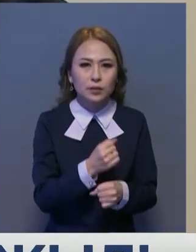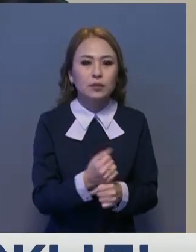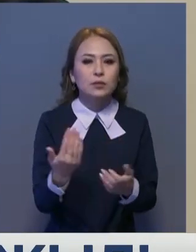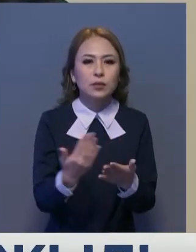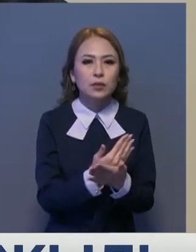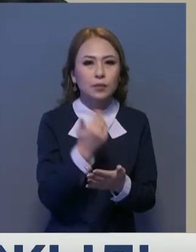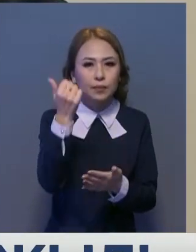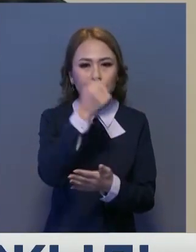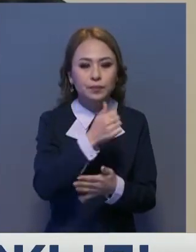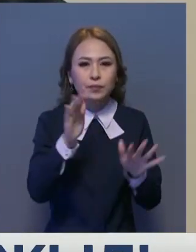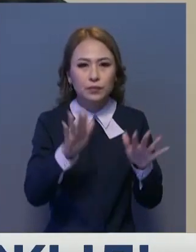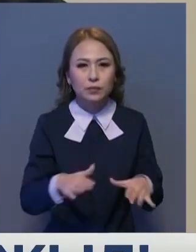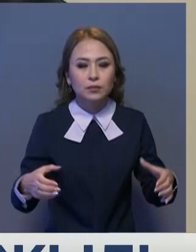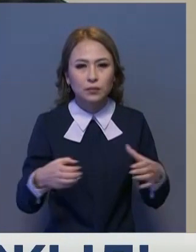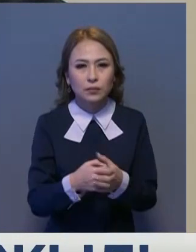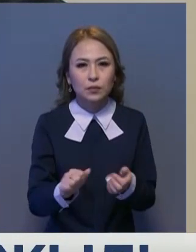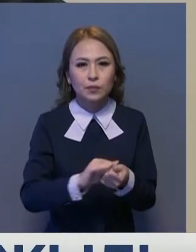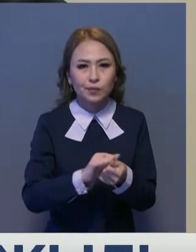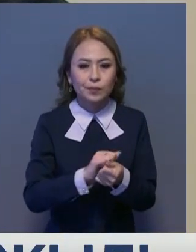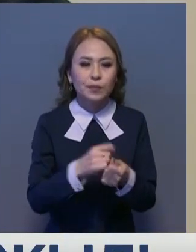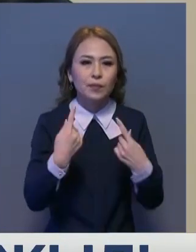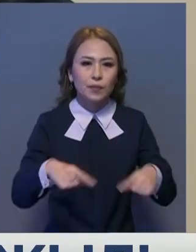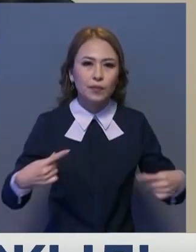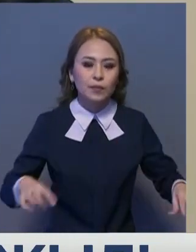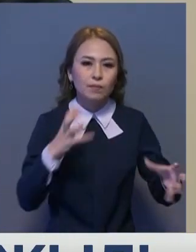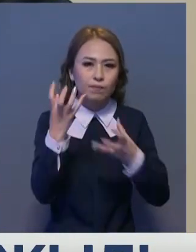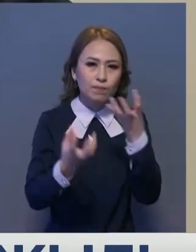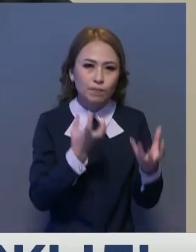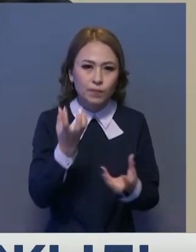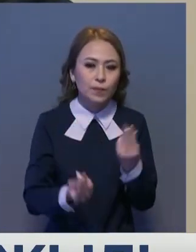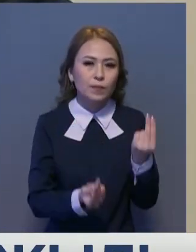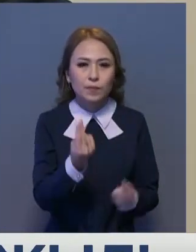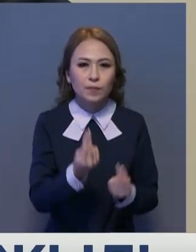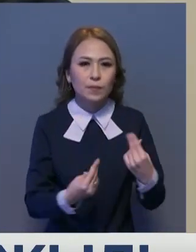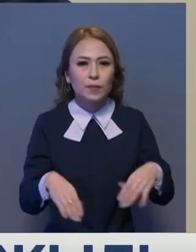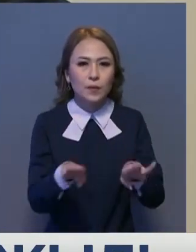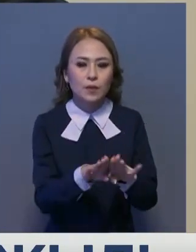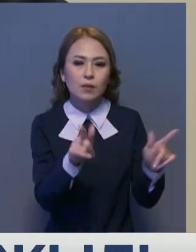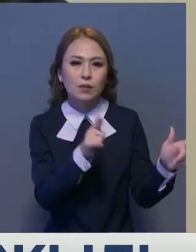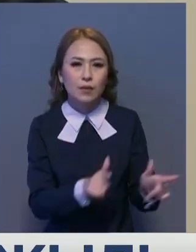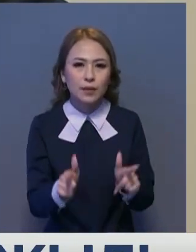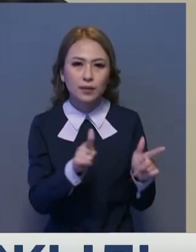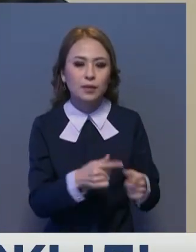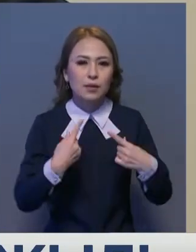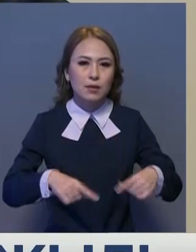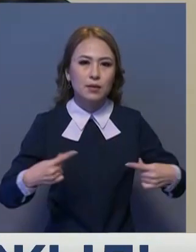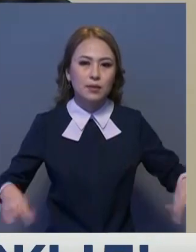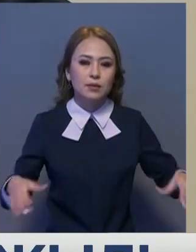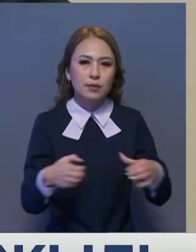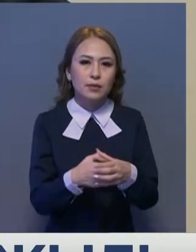мектепте қағаздан сол ойыншықтар дайындап, неше түрлі